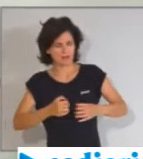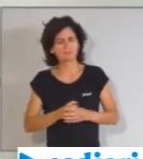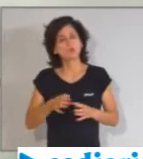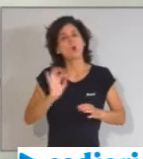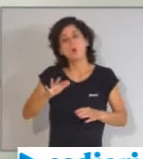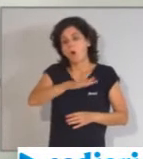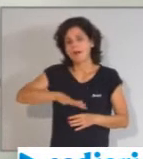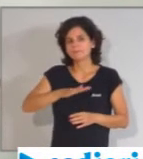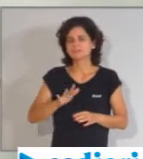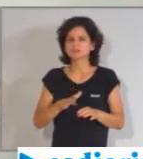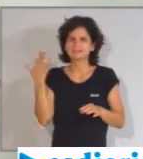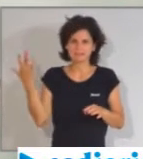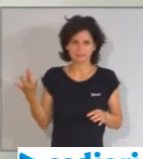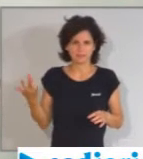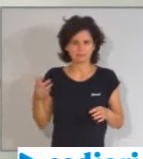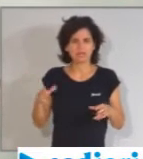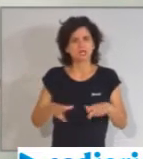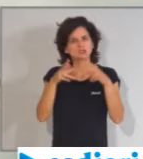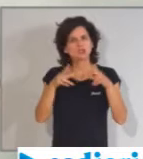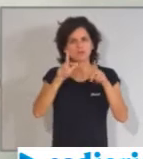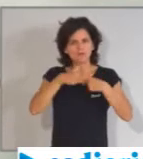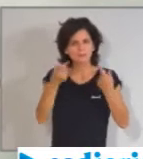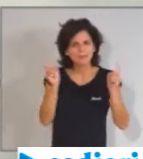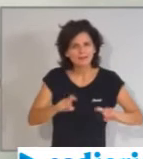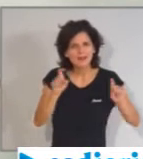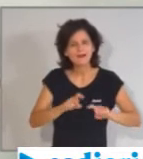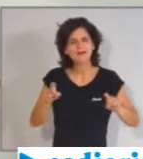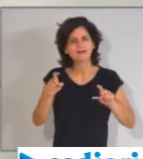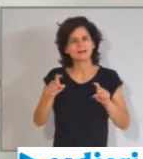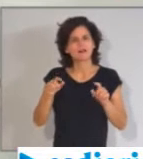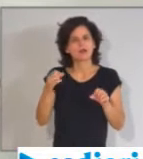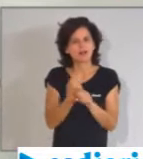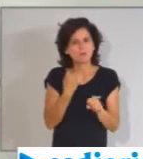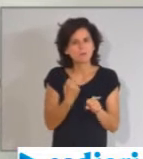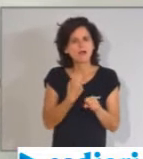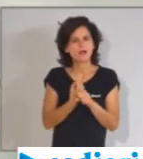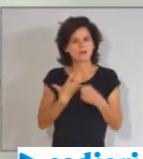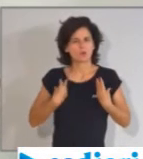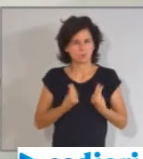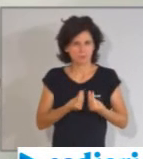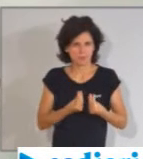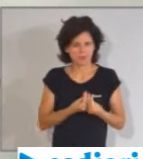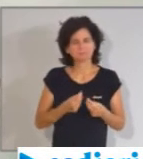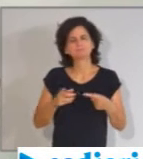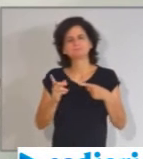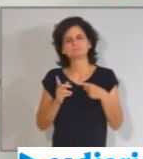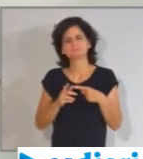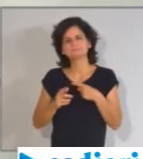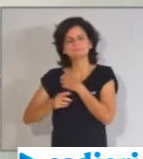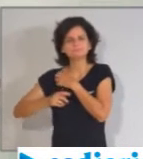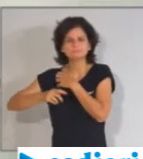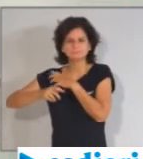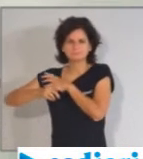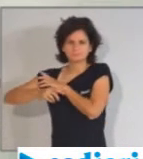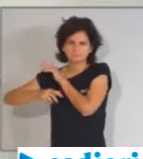àmbits especialment sensibles com el sociofamiliar, educatiu, laboral i espai públic. Mesures a destacar en aquest